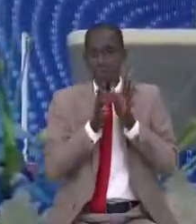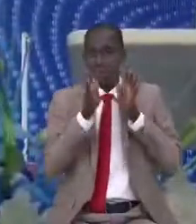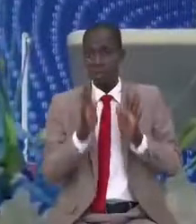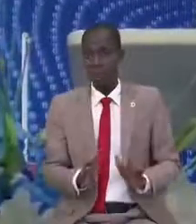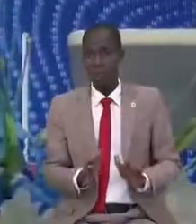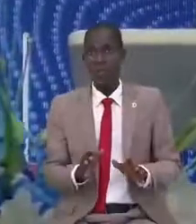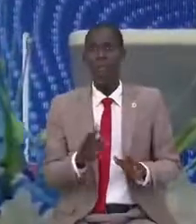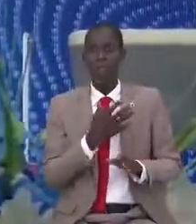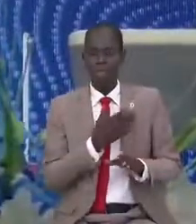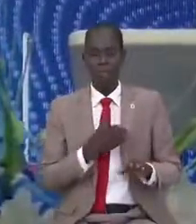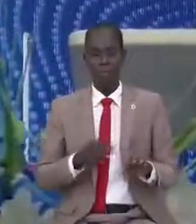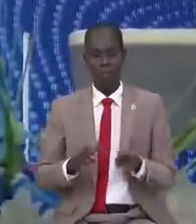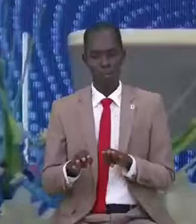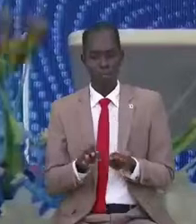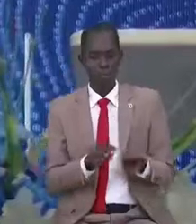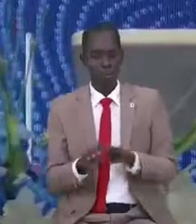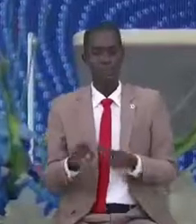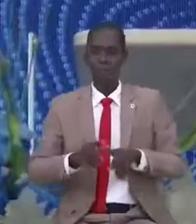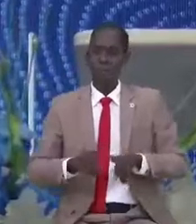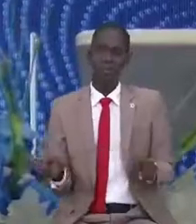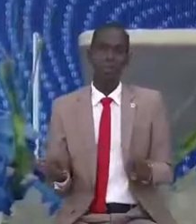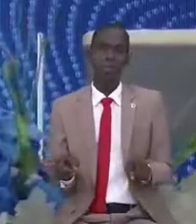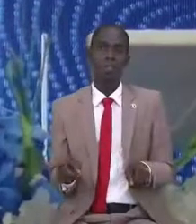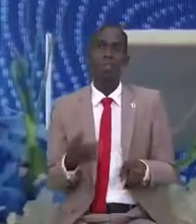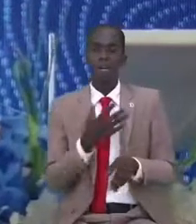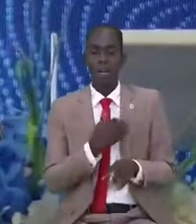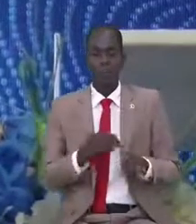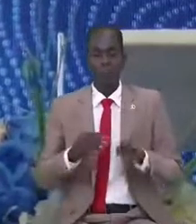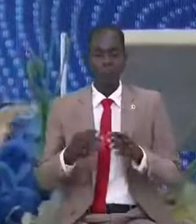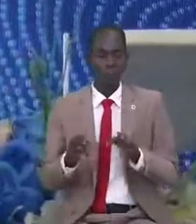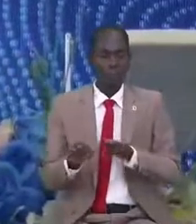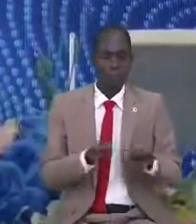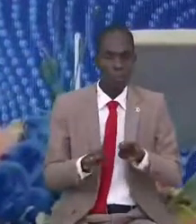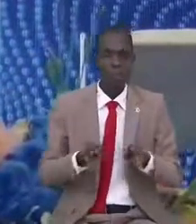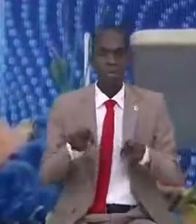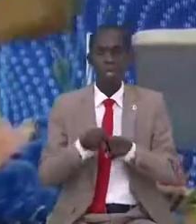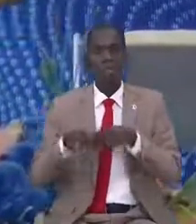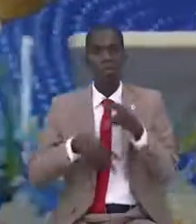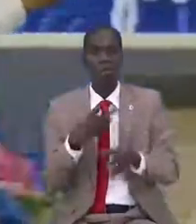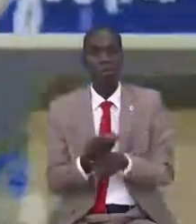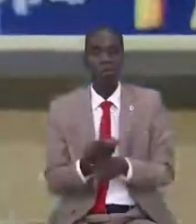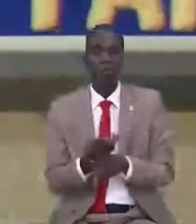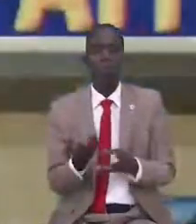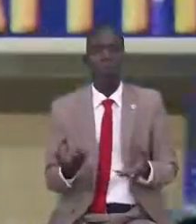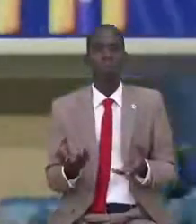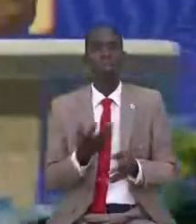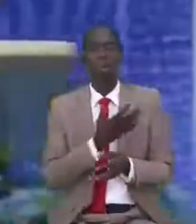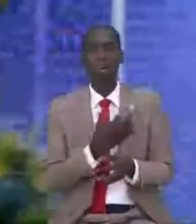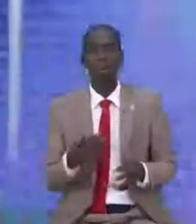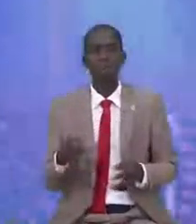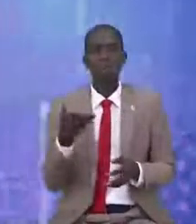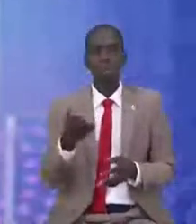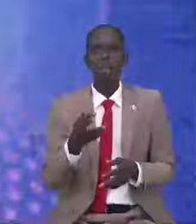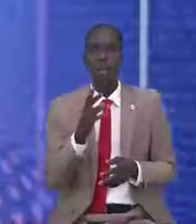soi-disant frères, qui vivent comme le monde, agissent comme le monde, se comportent comme le monde,